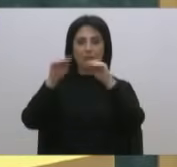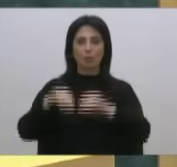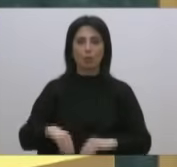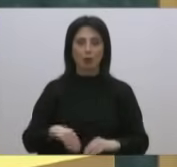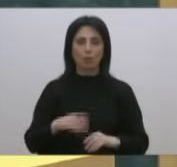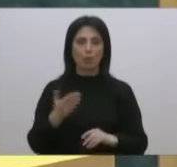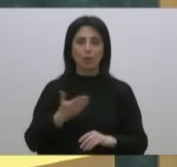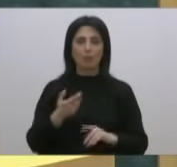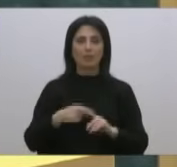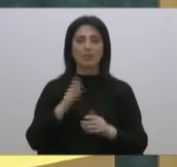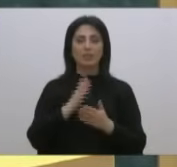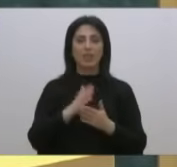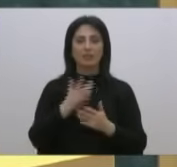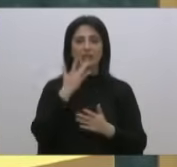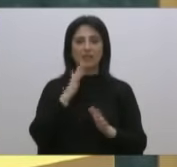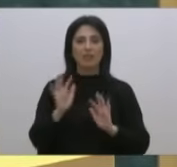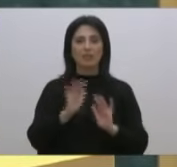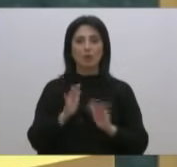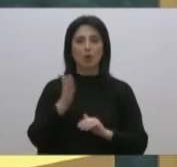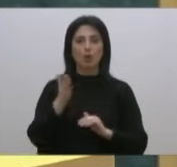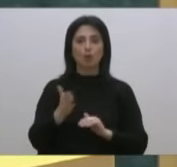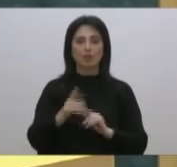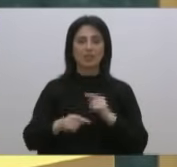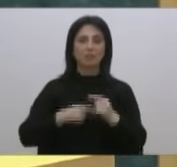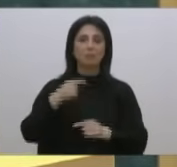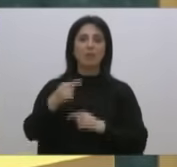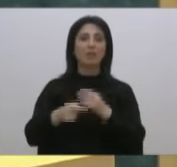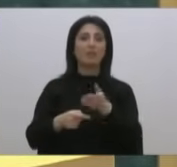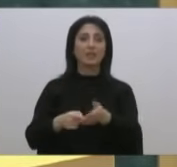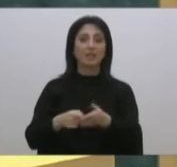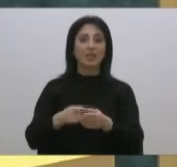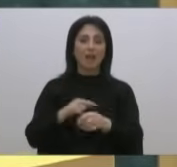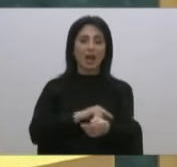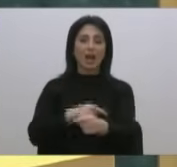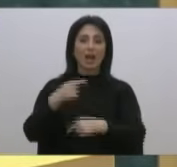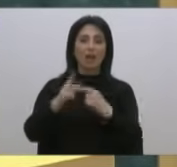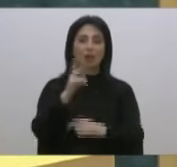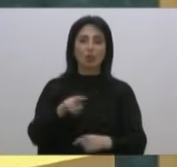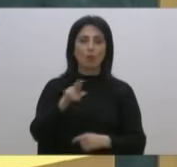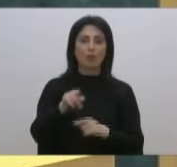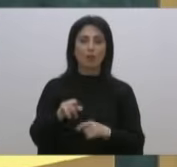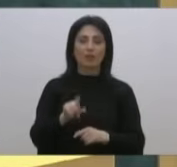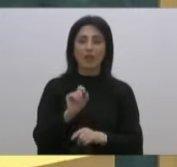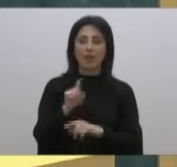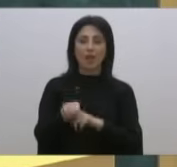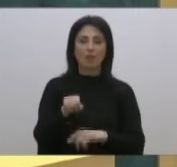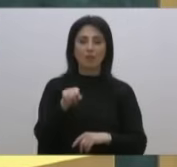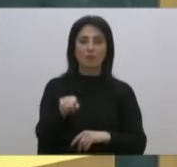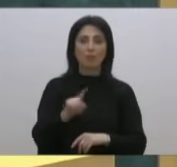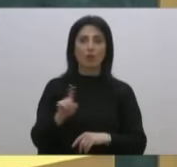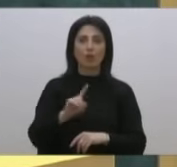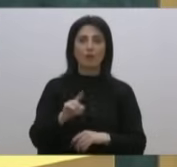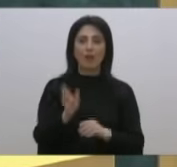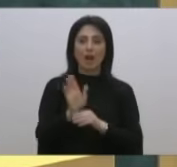ჩამოყალიბება, რომელიც არის ნაციონალური მოძრაობის მემკვიდრე გენეტიკური კოდით, მაგრამ მას ევალება,